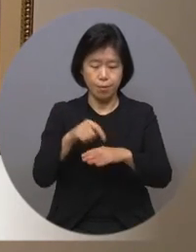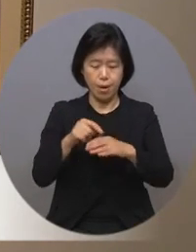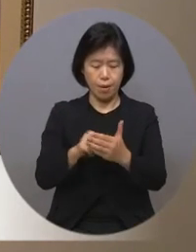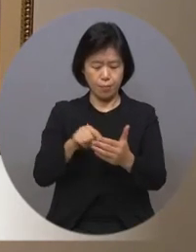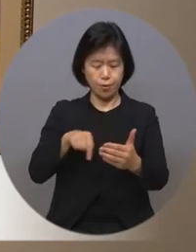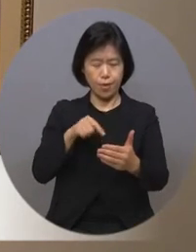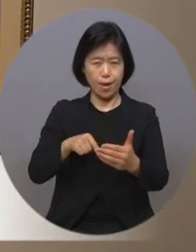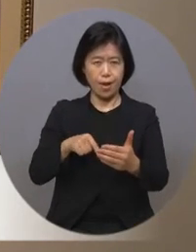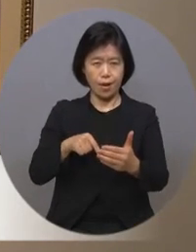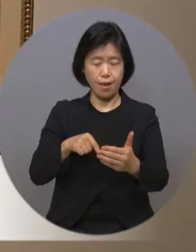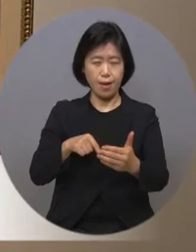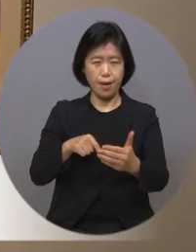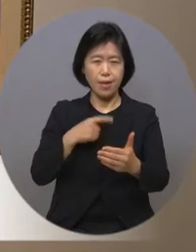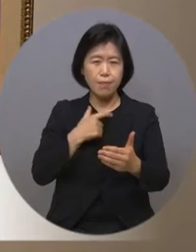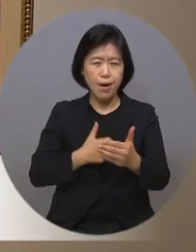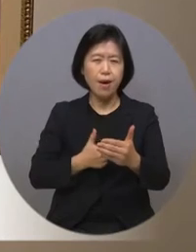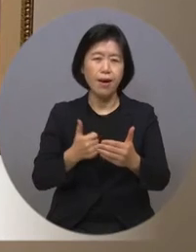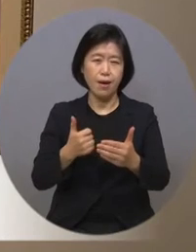품은 희망을